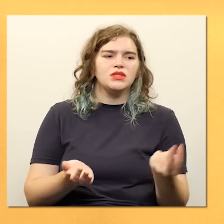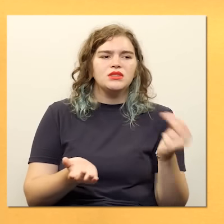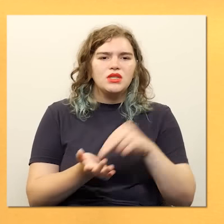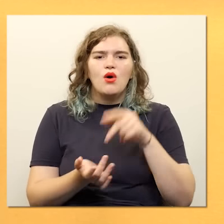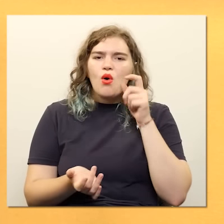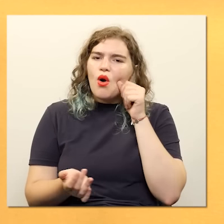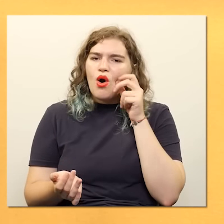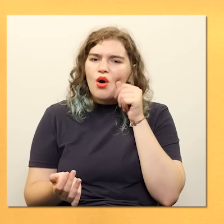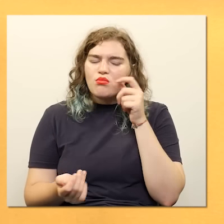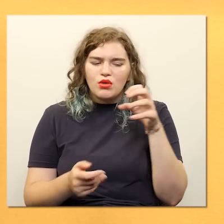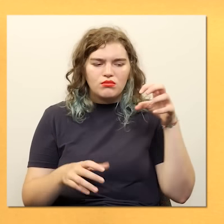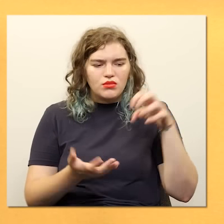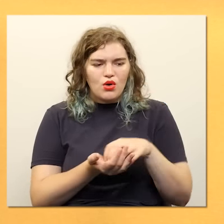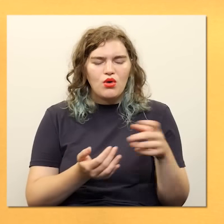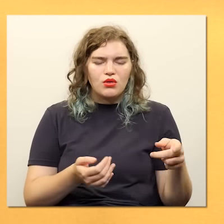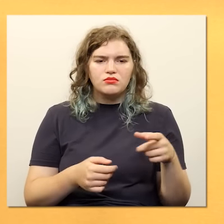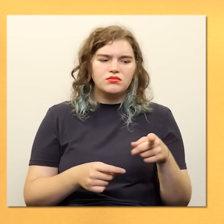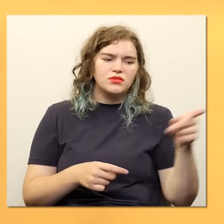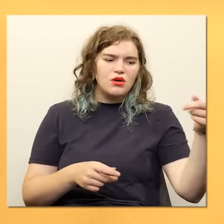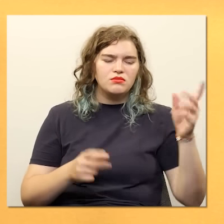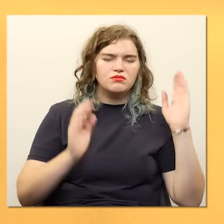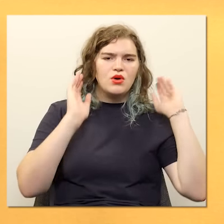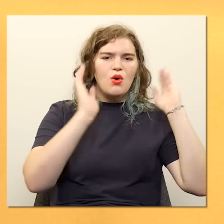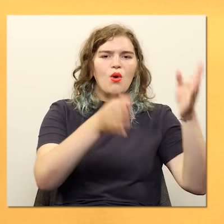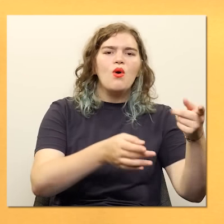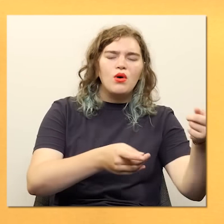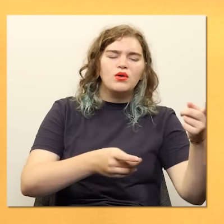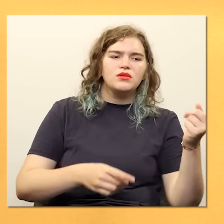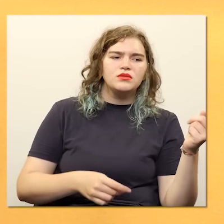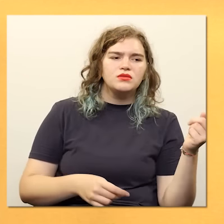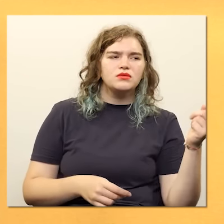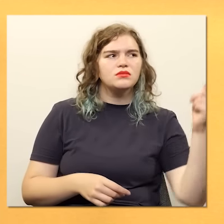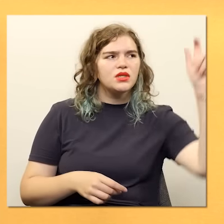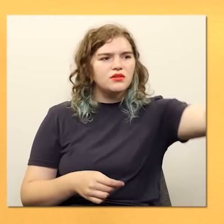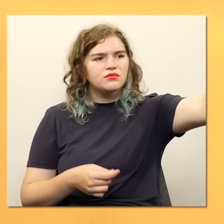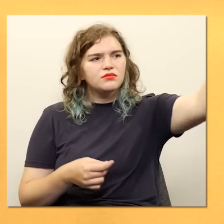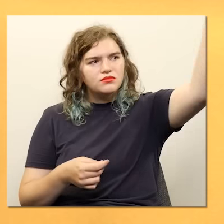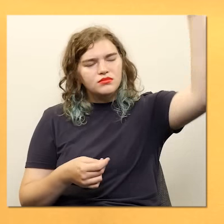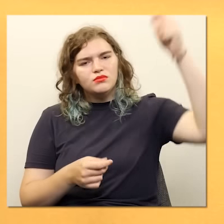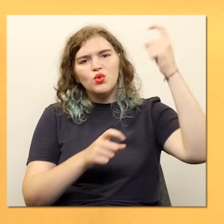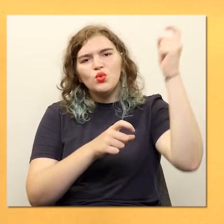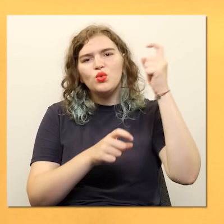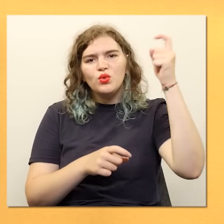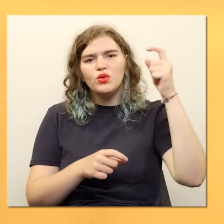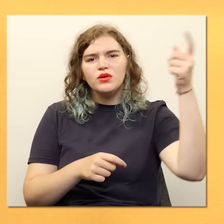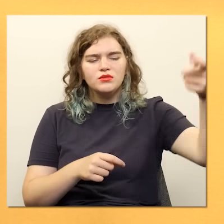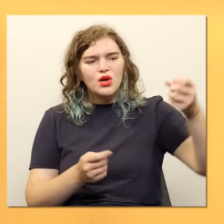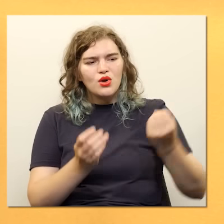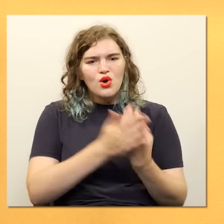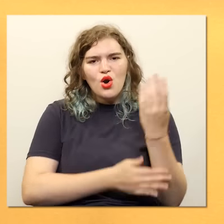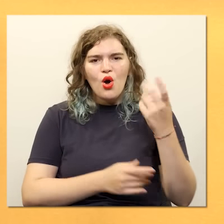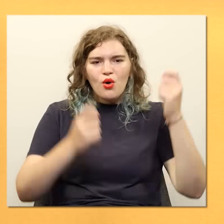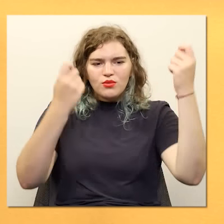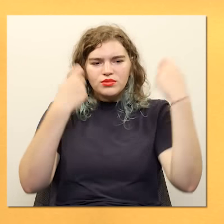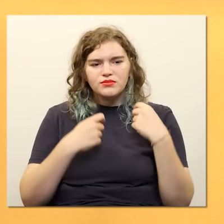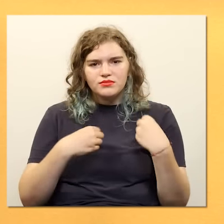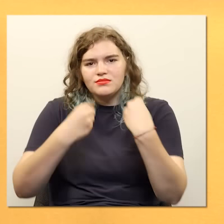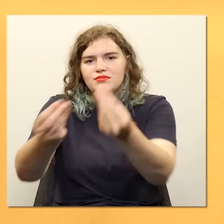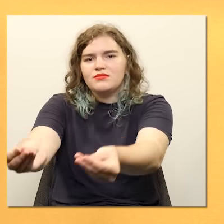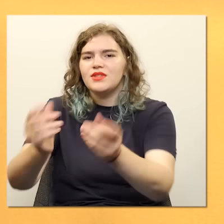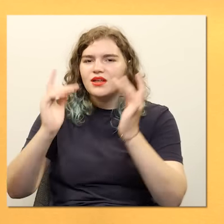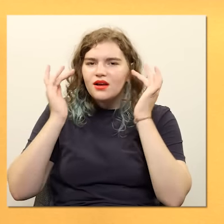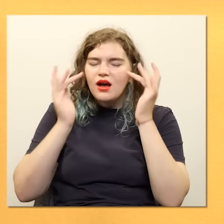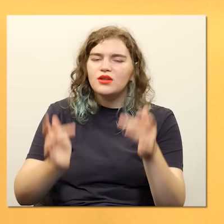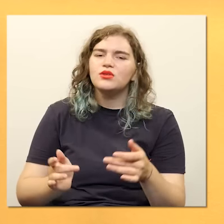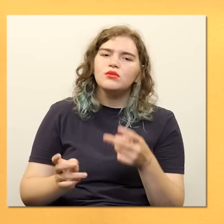Și se ridică omul de la locul lui și merge pe holul ăla lui și ia din cui un căpăstru. Nou-nouț. Și vi-l dă cadou. Și